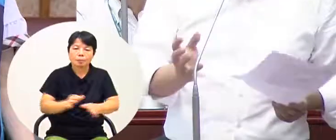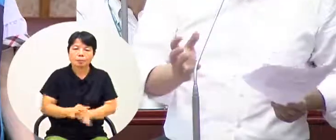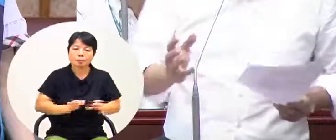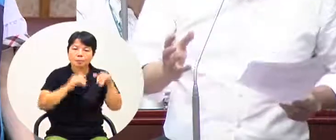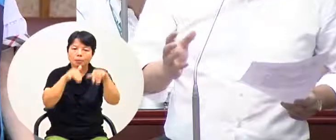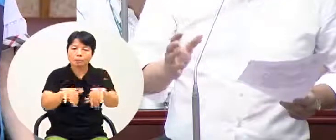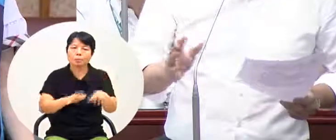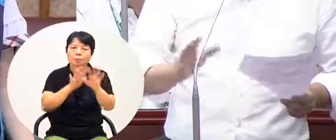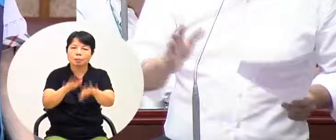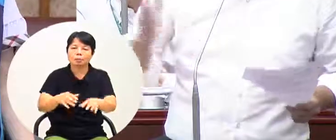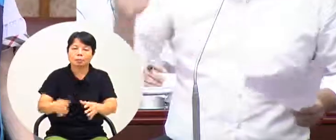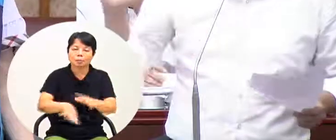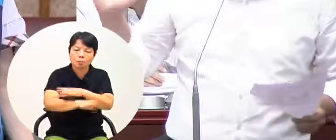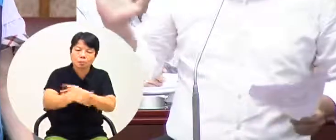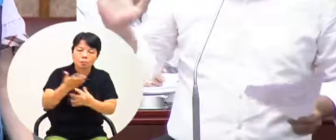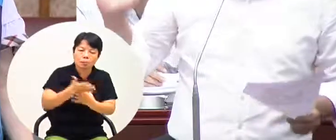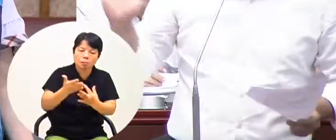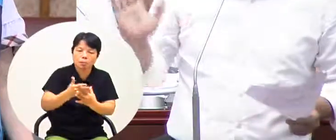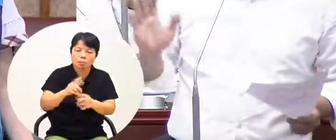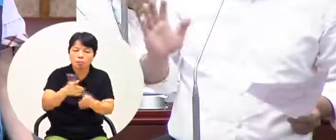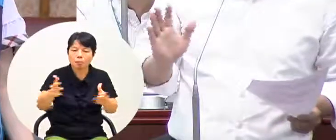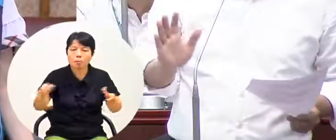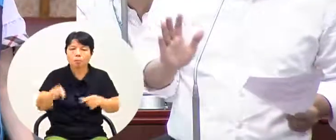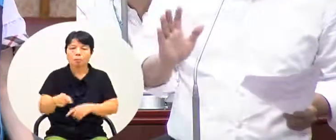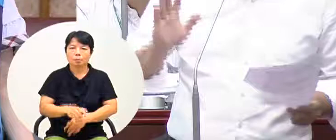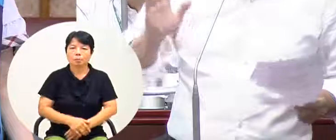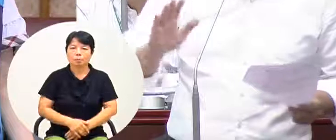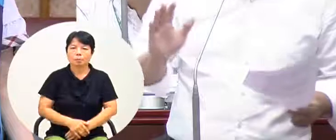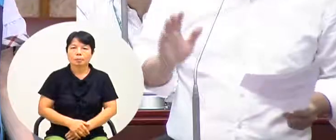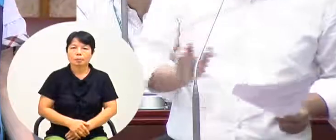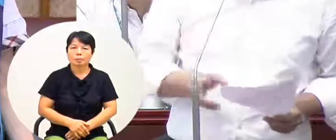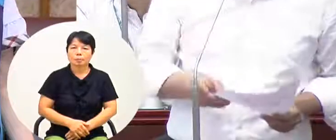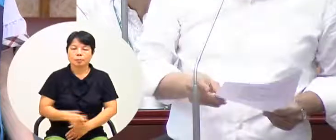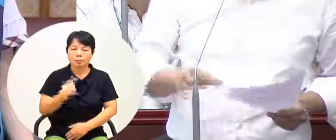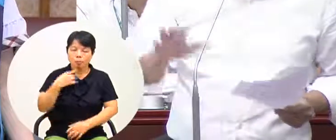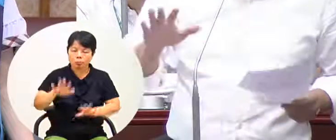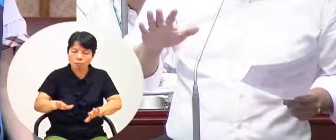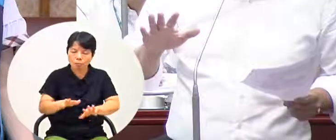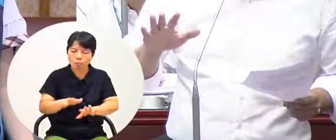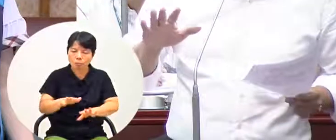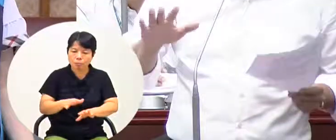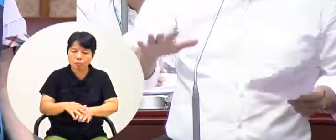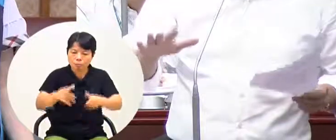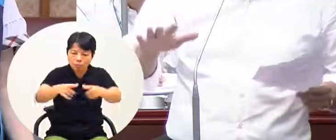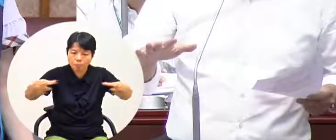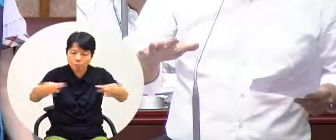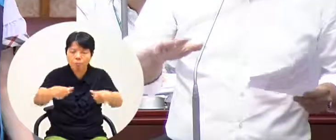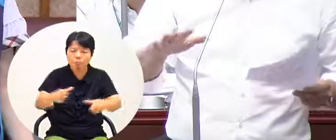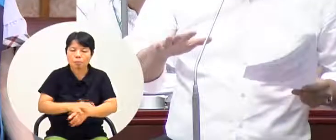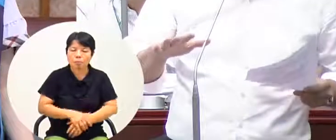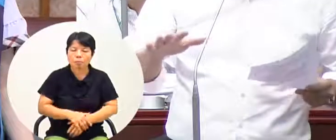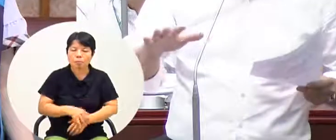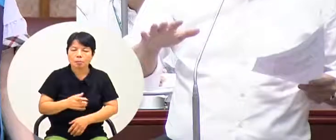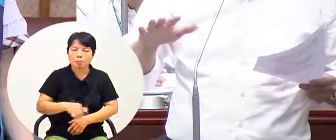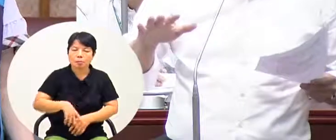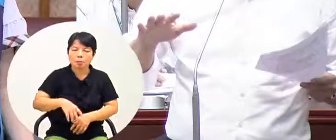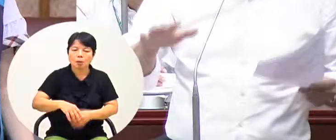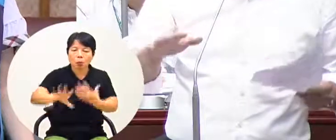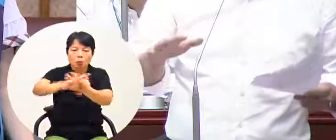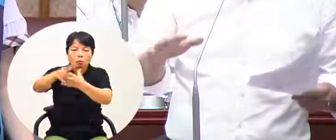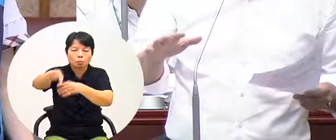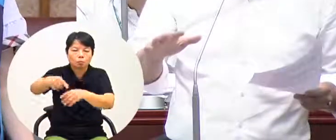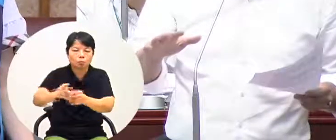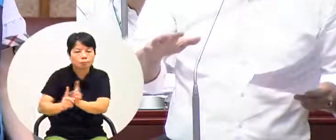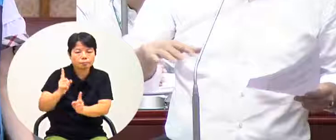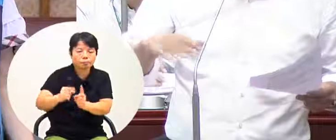些。事实上，就是当然我们的规模或没有办法跟他们相比，但是大家就尽量在自己